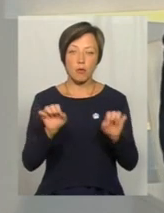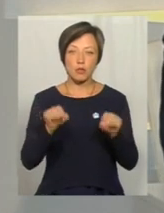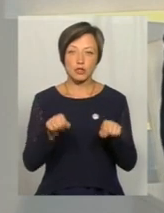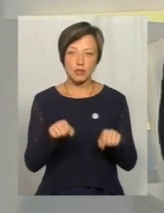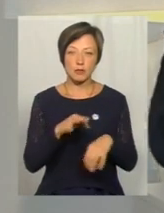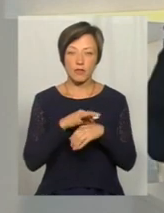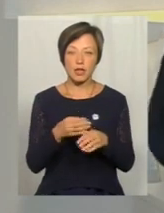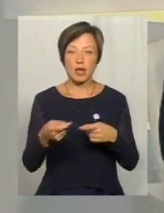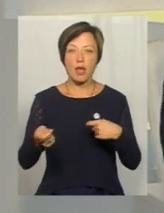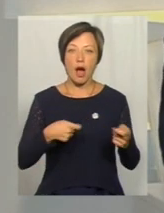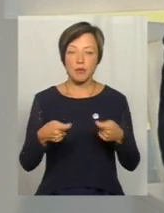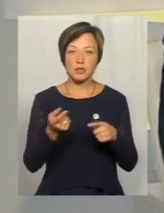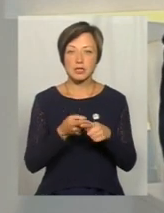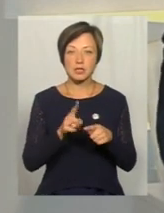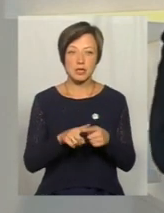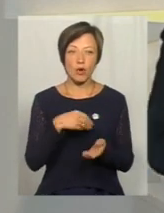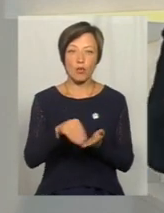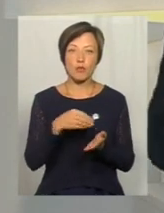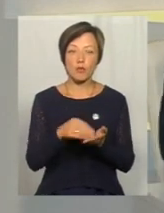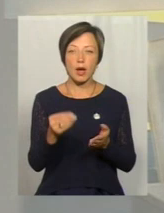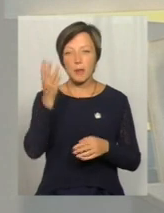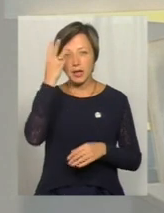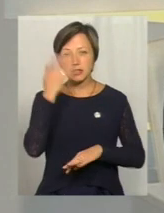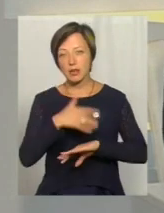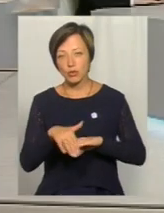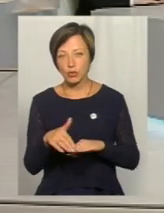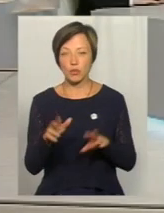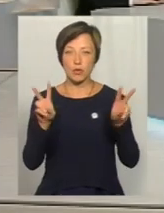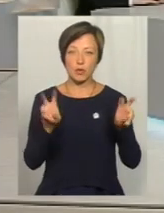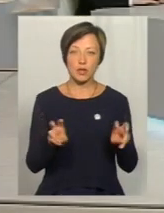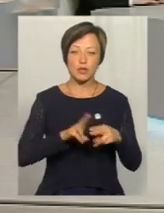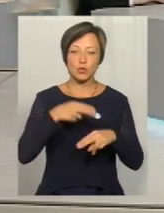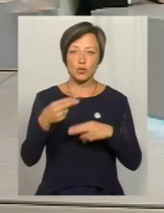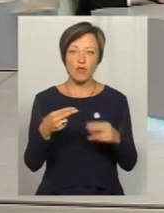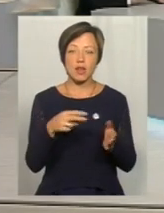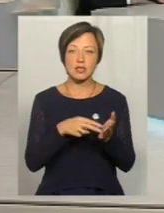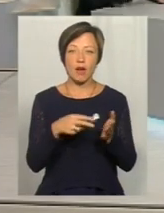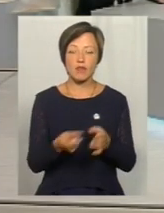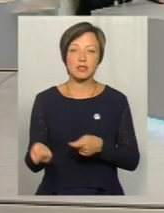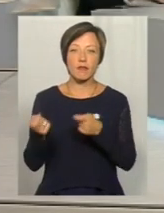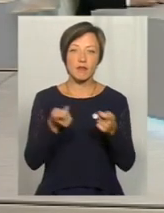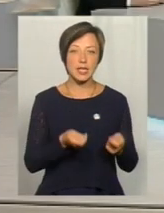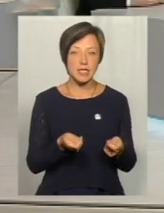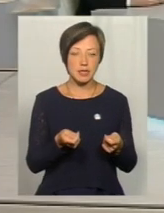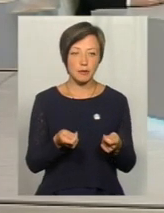проведення ярмарок, це купуй Хмельницький за кордоном, це відшкодування ставок за ввезене